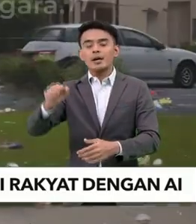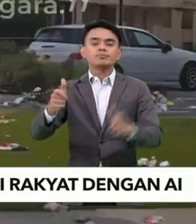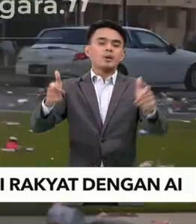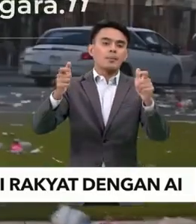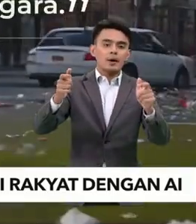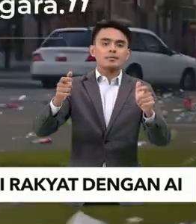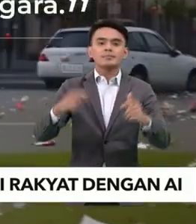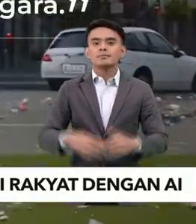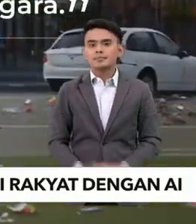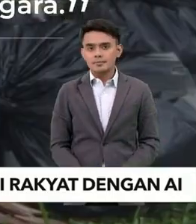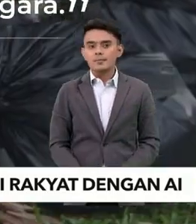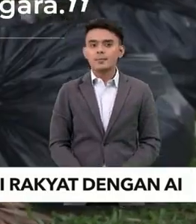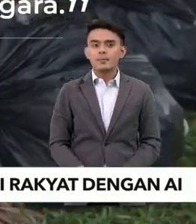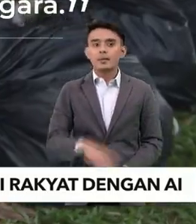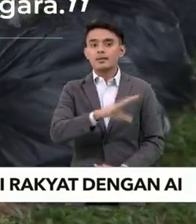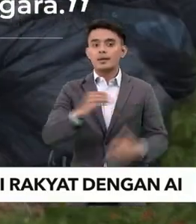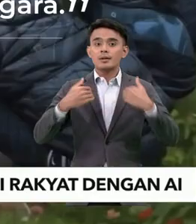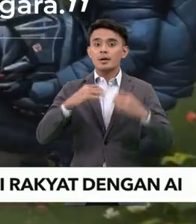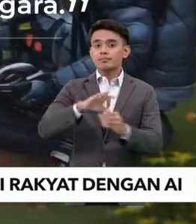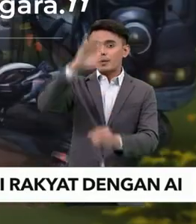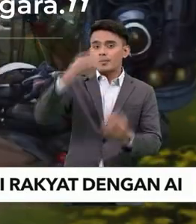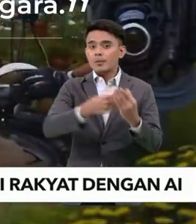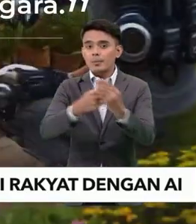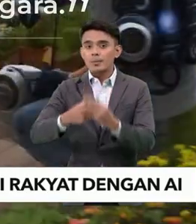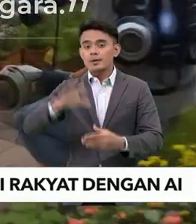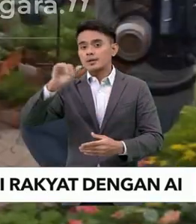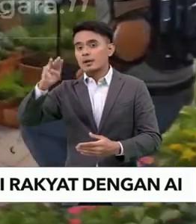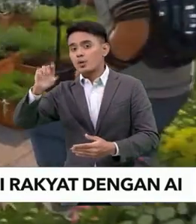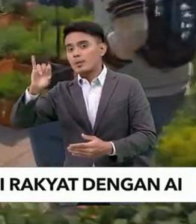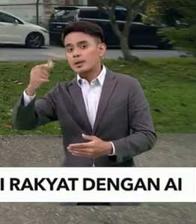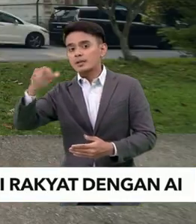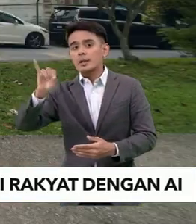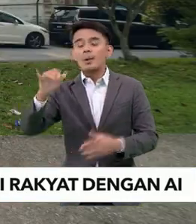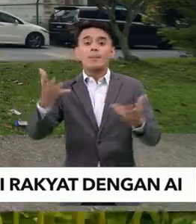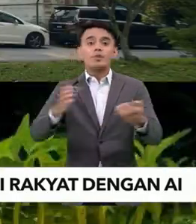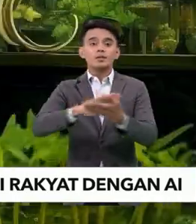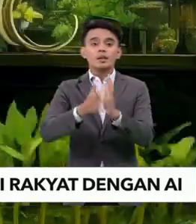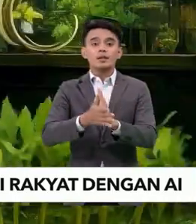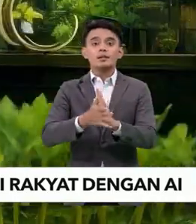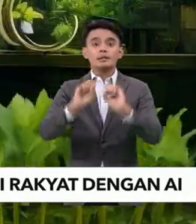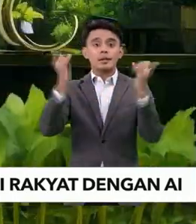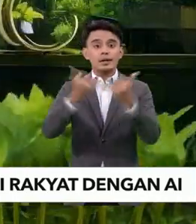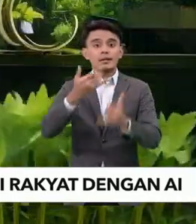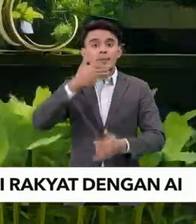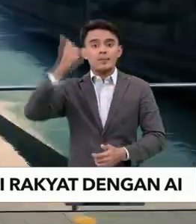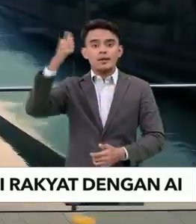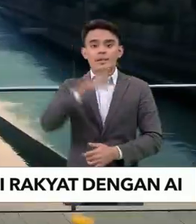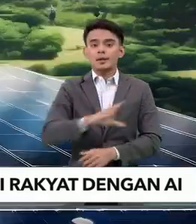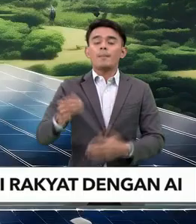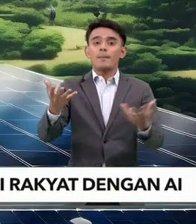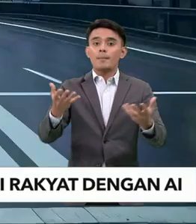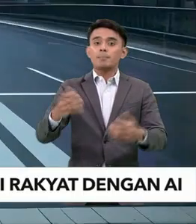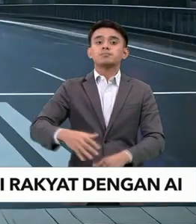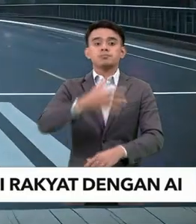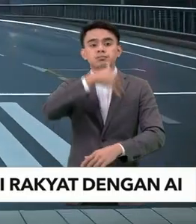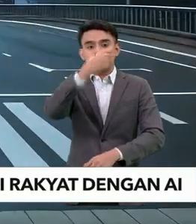cepat. Dipacu semangat penyatuan, CelcomDigi beraspirasi untuk menjadi organisasi teknologi telco terbaik dan terus berpegang teguh